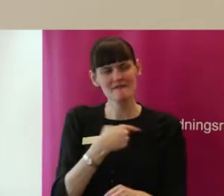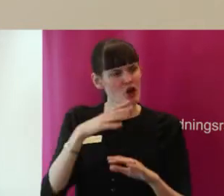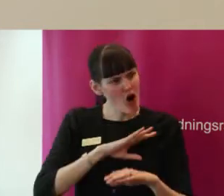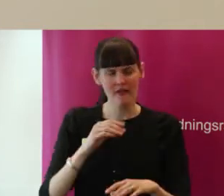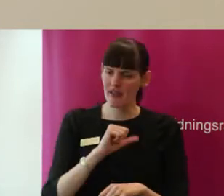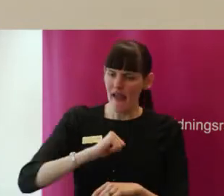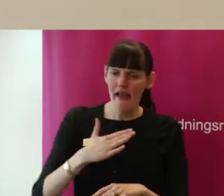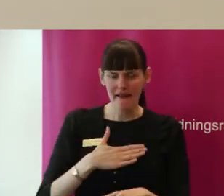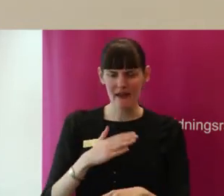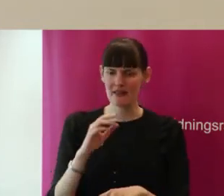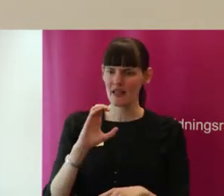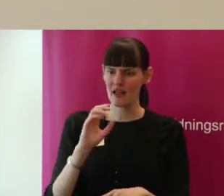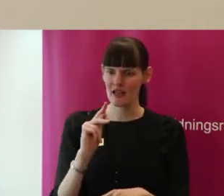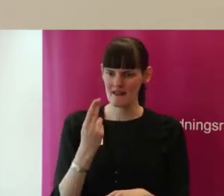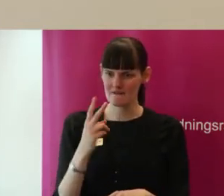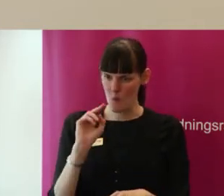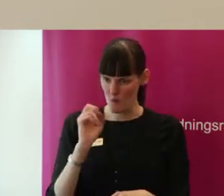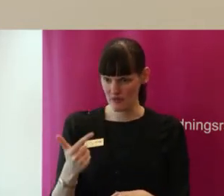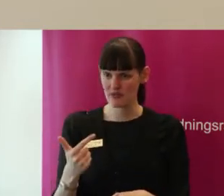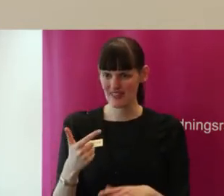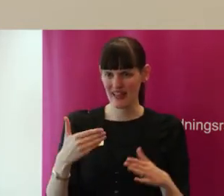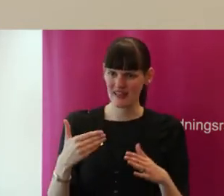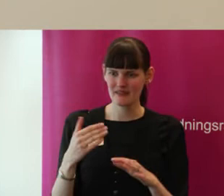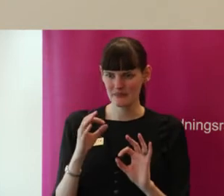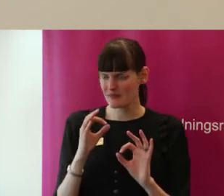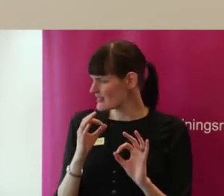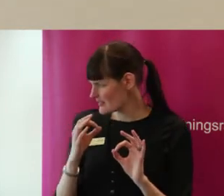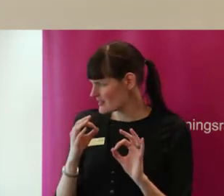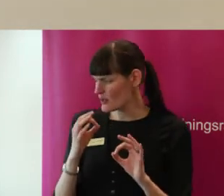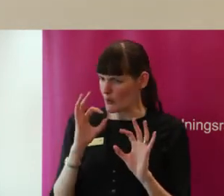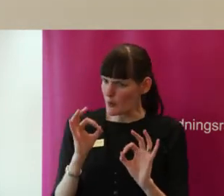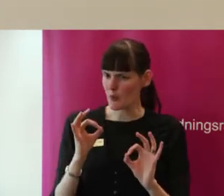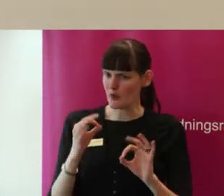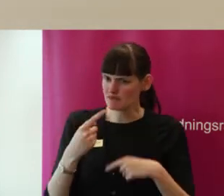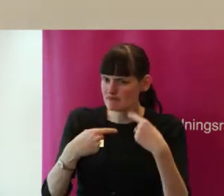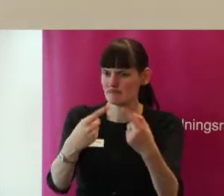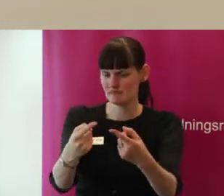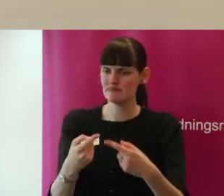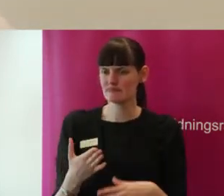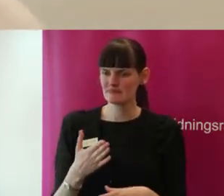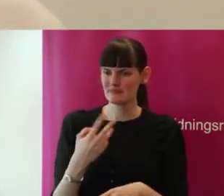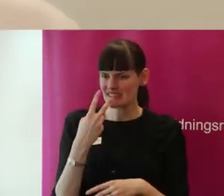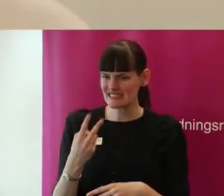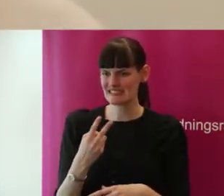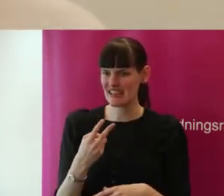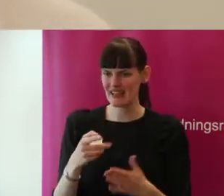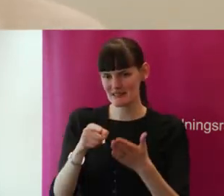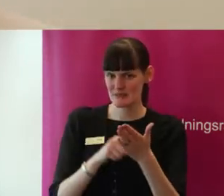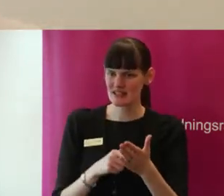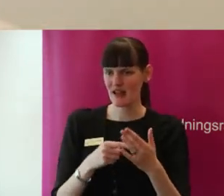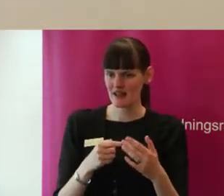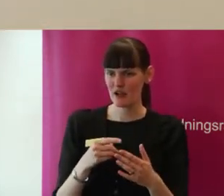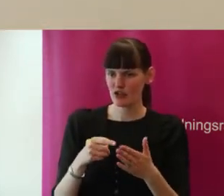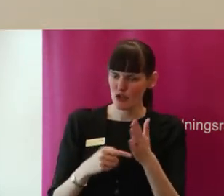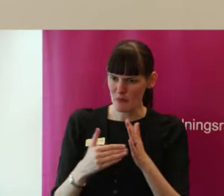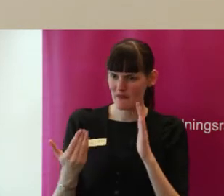till tillträde. Att man ser utbildningsgången som bra och en vidaregångsmöjlighet. Men man måste utveckla det,